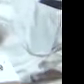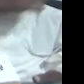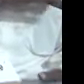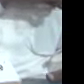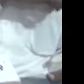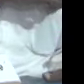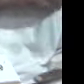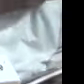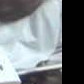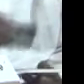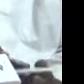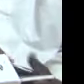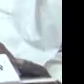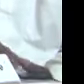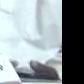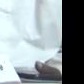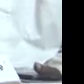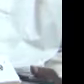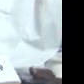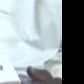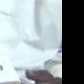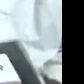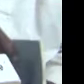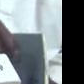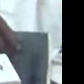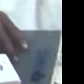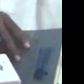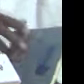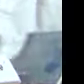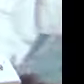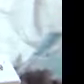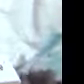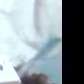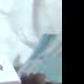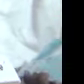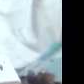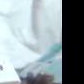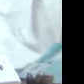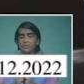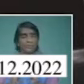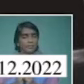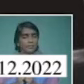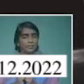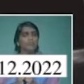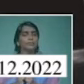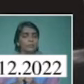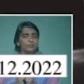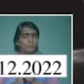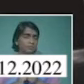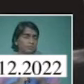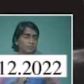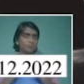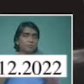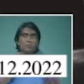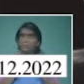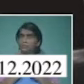அரசு தட்டி கழிக்குமாக இருந்தால் அதன் விளைவை அரசே ஏற்றுக்கொள்ள வேண்டிவிடும் என்பதை பதிவு செய்து கொள்கிறேன். நன்றி. ஒரு சிலருக்கு அரசியல்